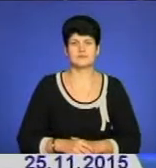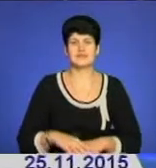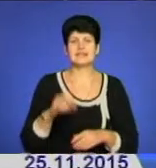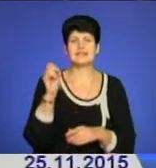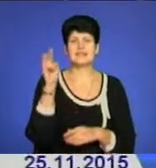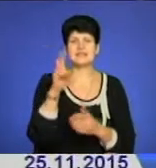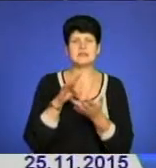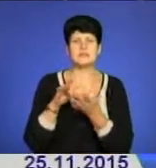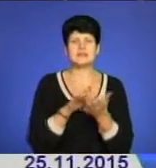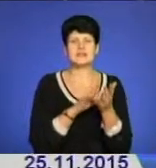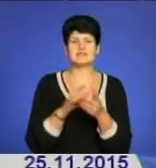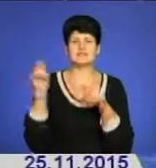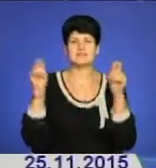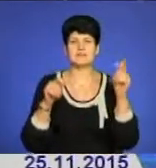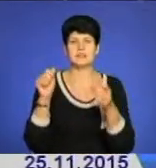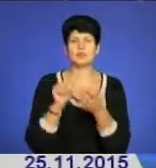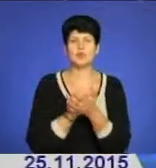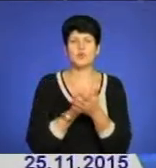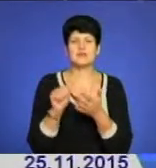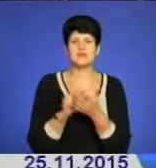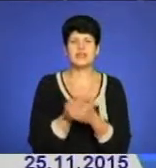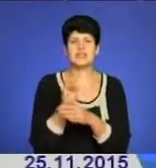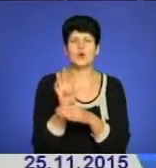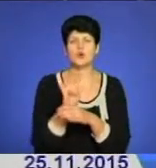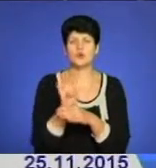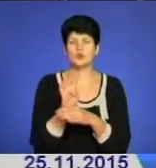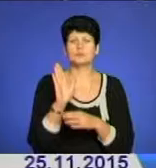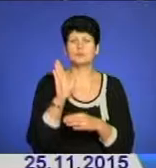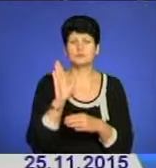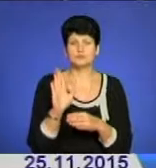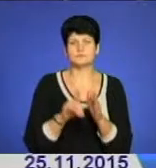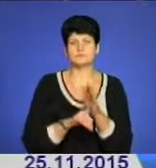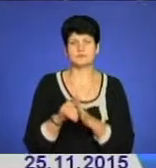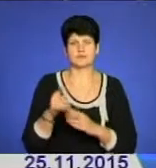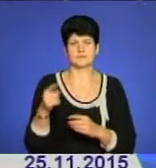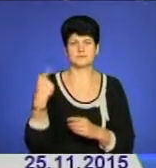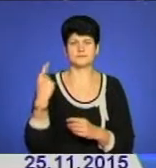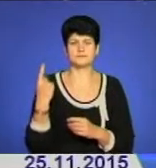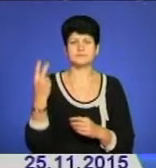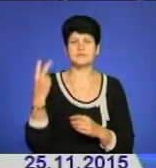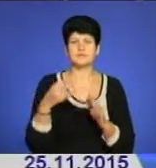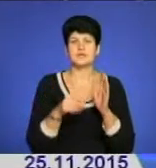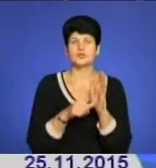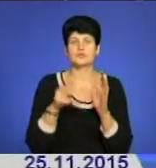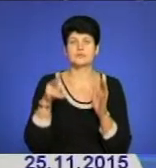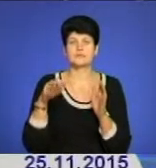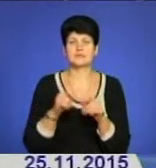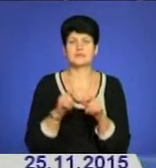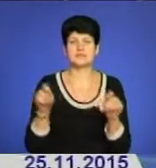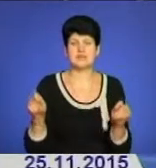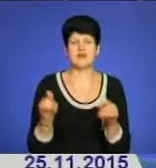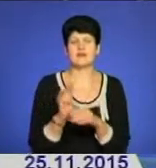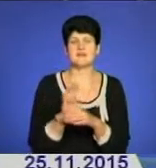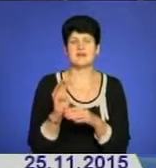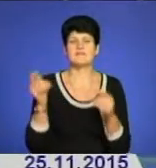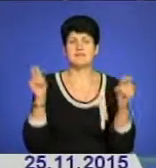12-й мандрівний фестиваль документального кіно про права людини «Докудейс.UA» стартує на Тернопіллі. 26 листопада – відкриття фестивалю в обласній